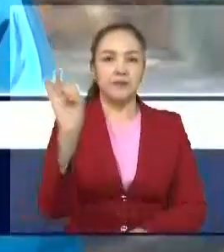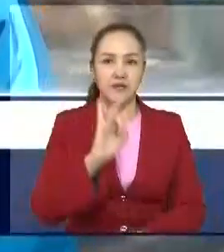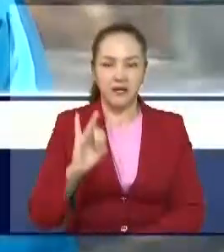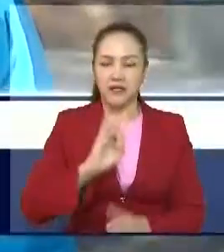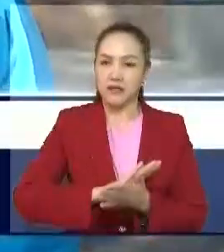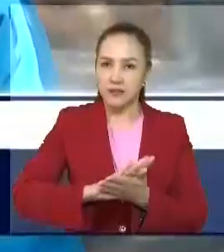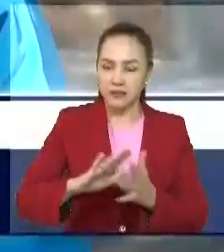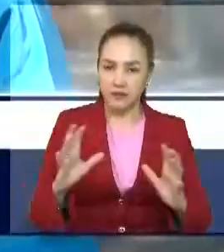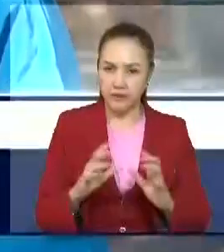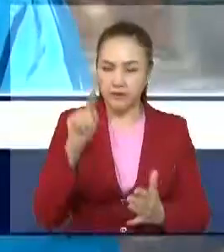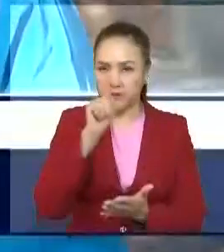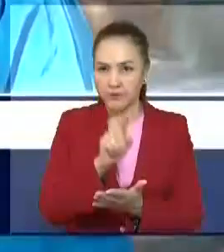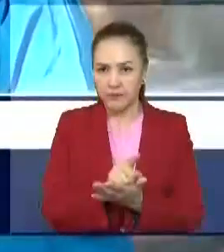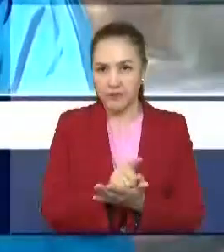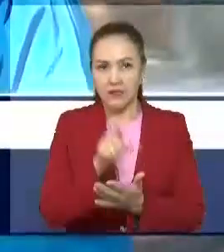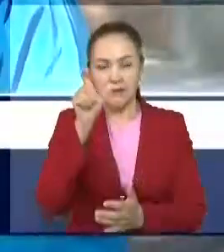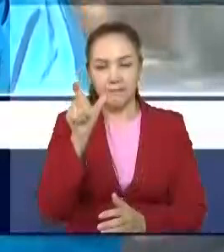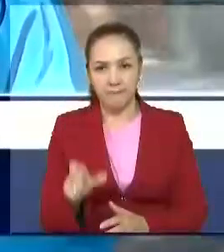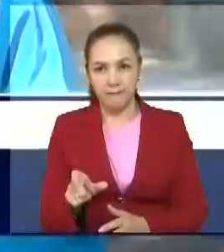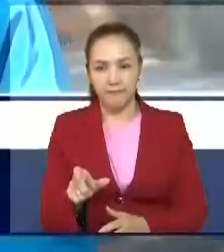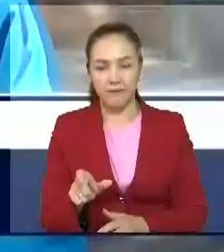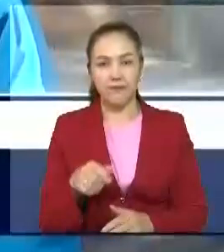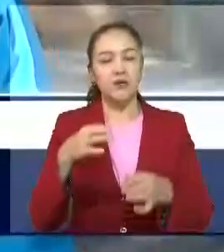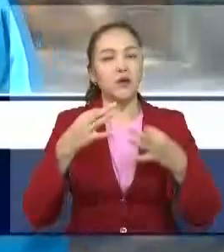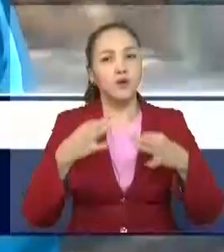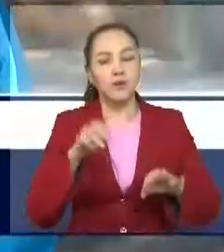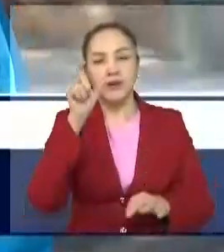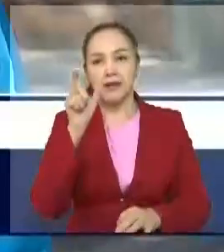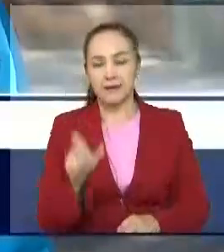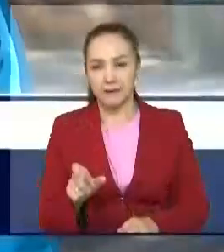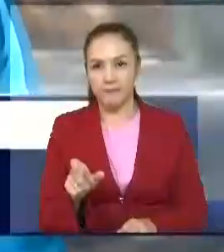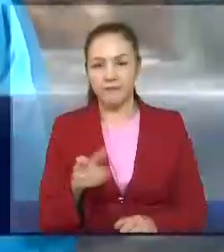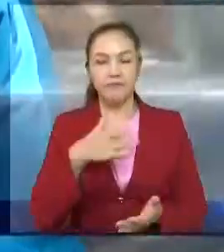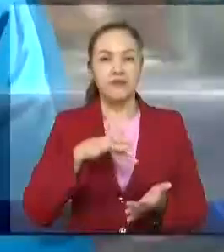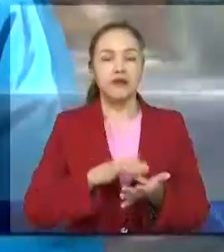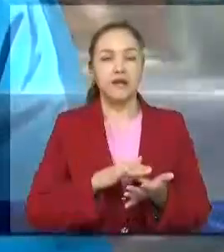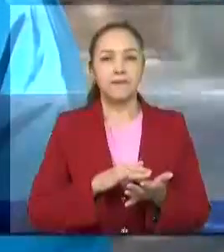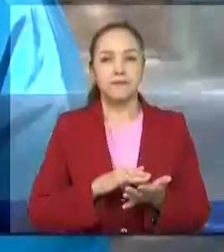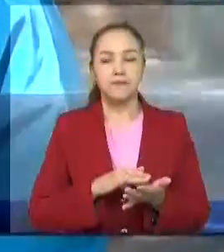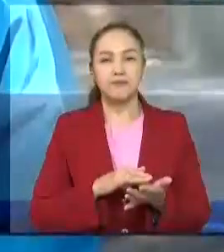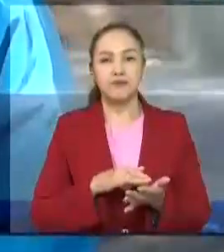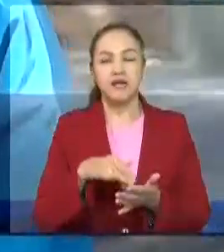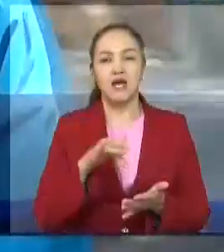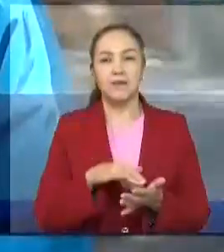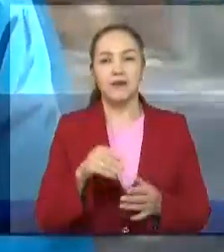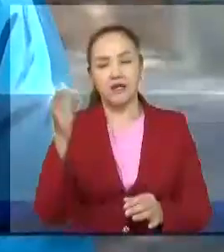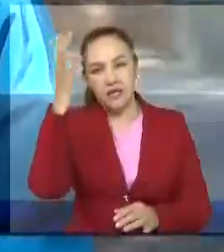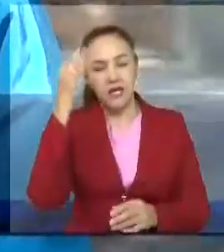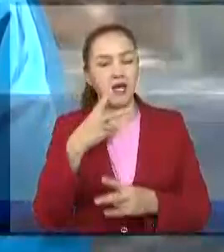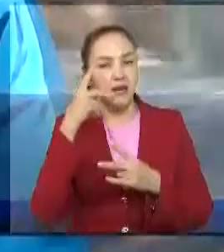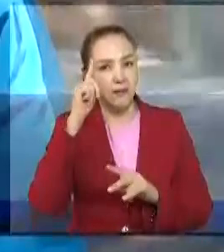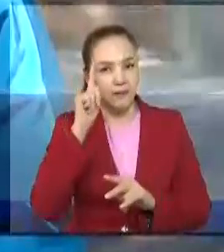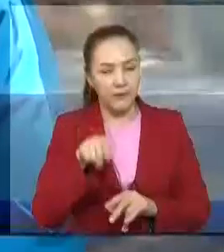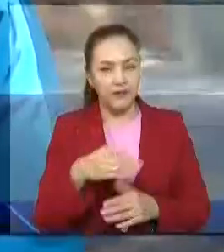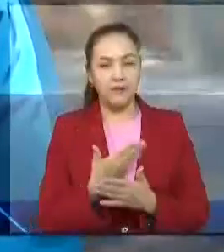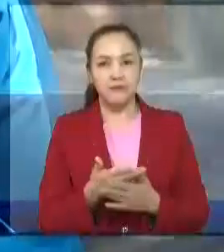таза ұстау әр азаматтың міндеті. Себебі кез келген адам қаланың бет-бейнесін осы ескерткіш арқылы біледі.